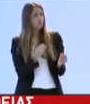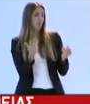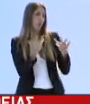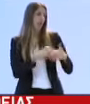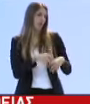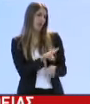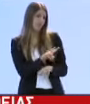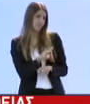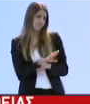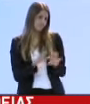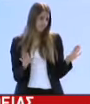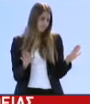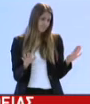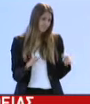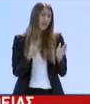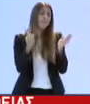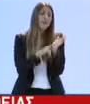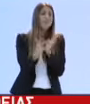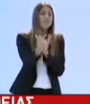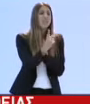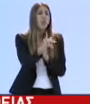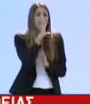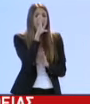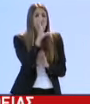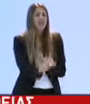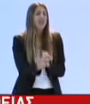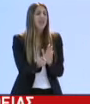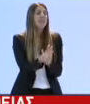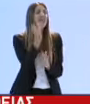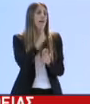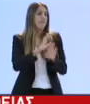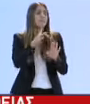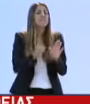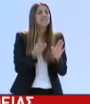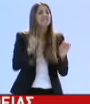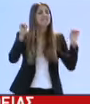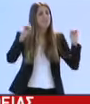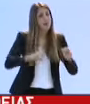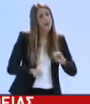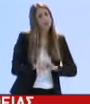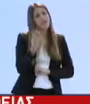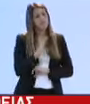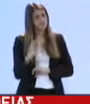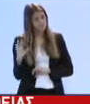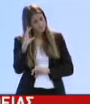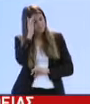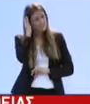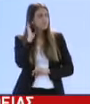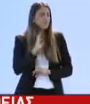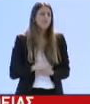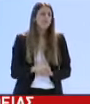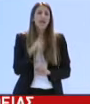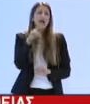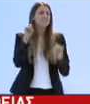πλατιά κοινωνική συμφωνία αλήθειας. Μια συμφωνία, φίλες και φίλοι, η οποία στον πυρήνα της θα έχει